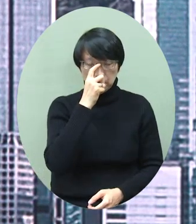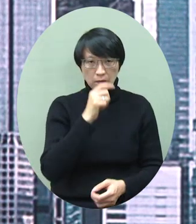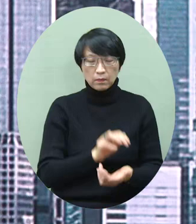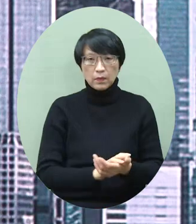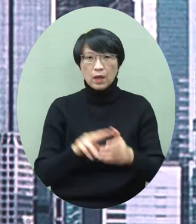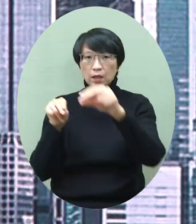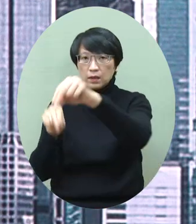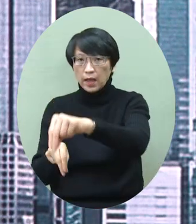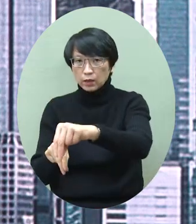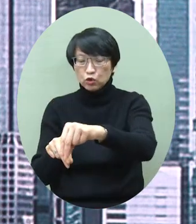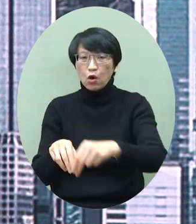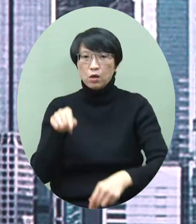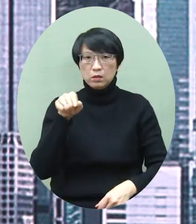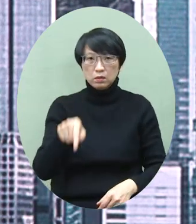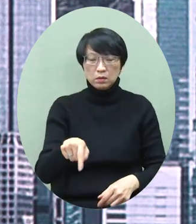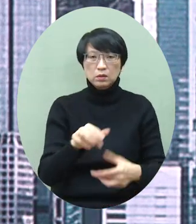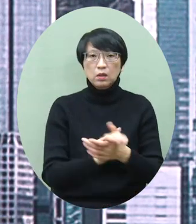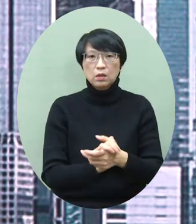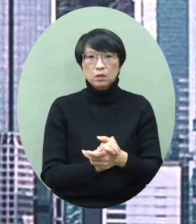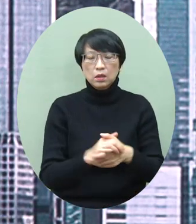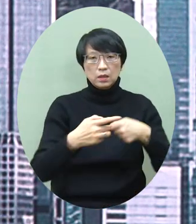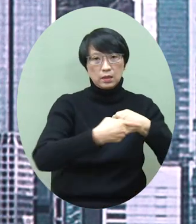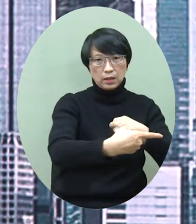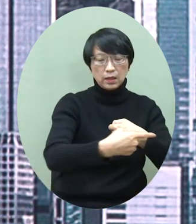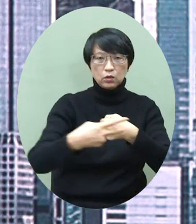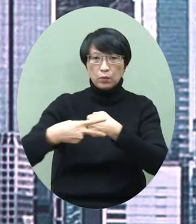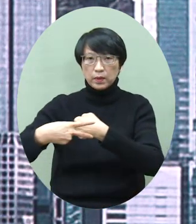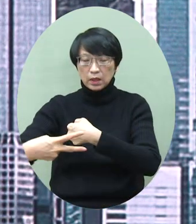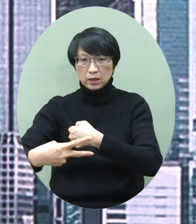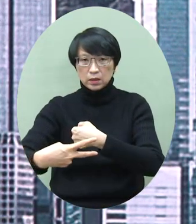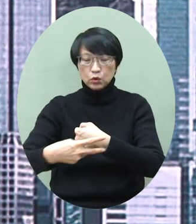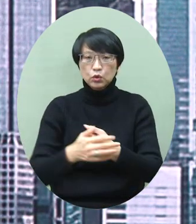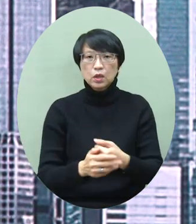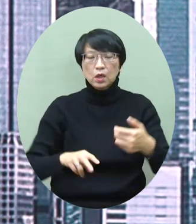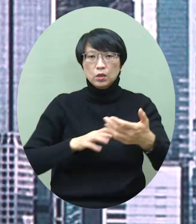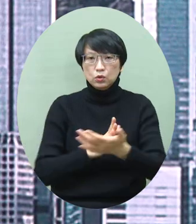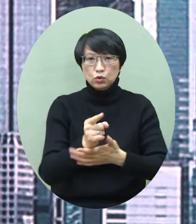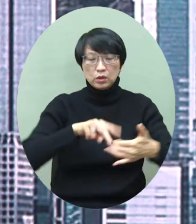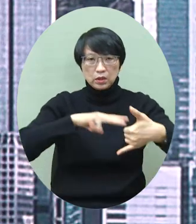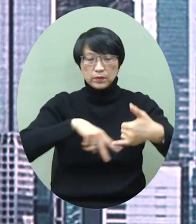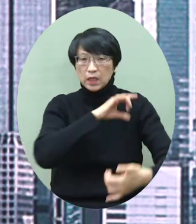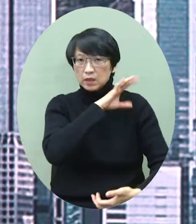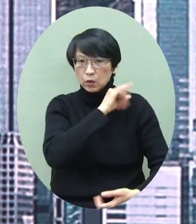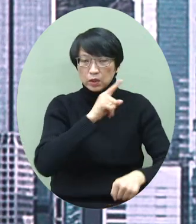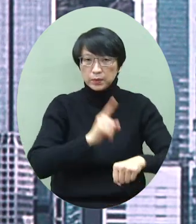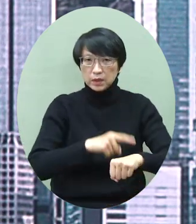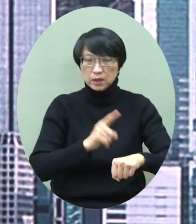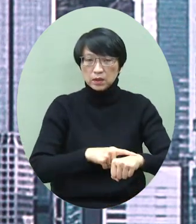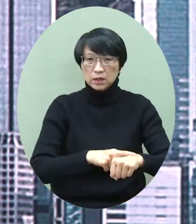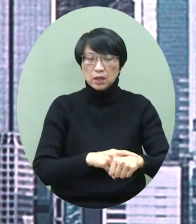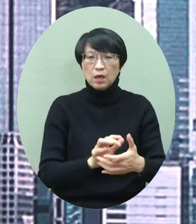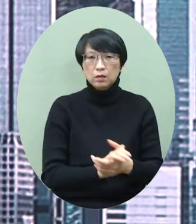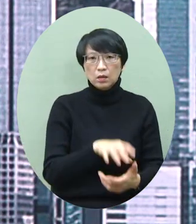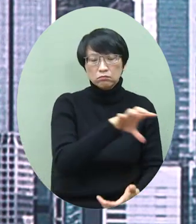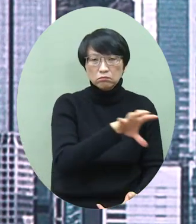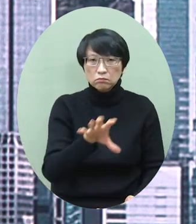訂係跨越咗即係第一輪嘅指定檢疫酒店嗰個嘅期限，咁嗰啲咧佢咪需要去